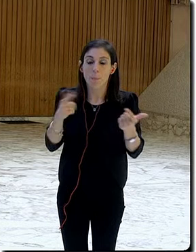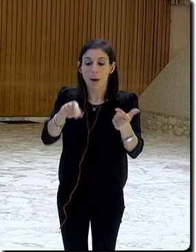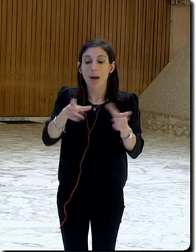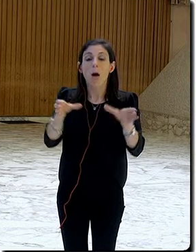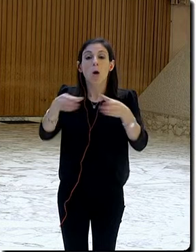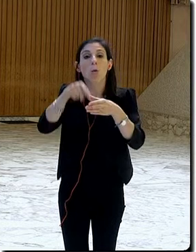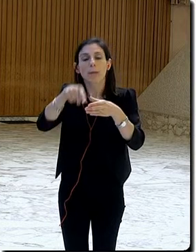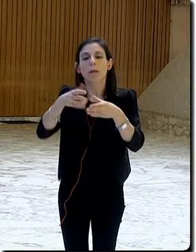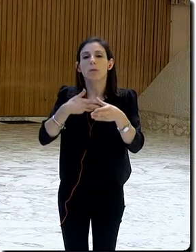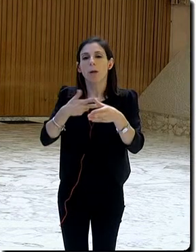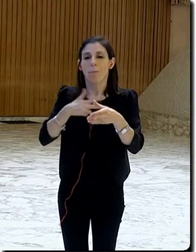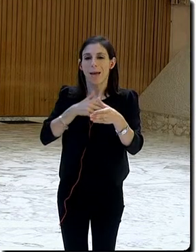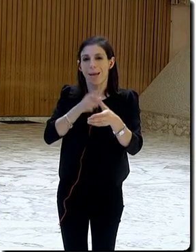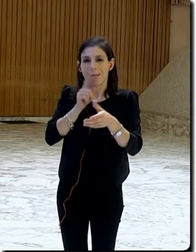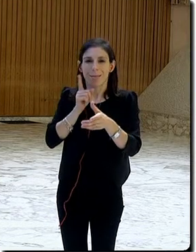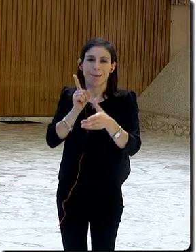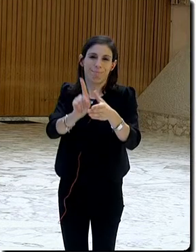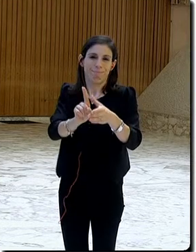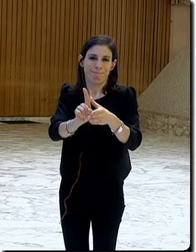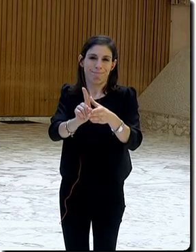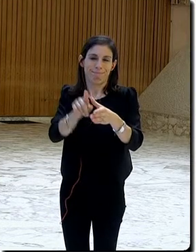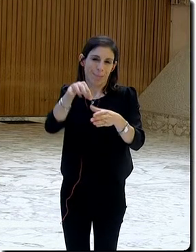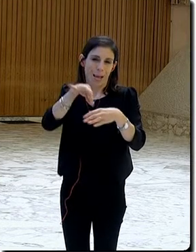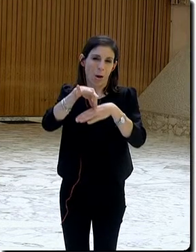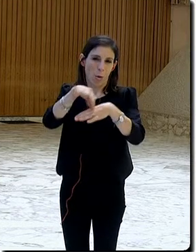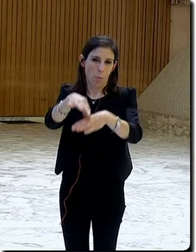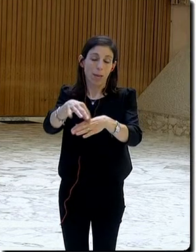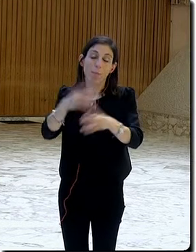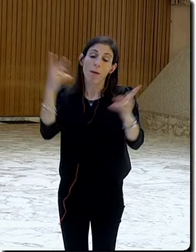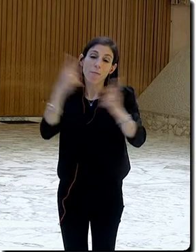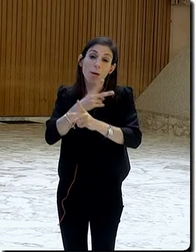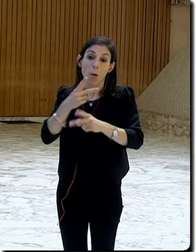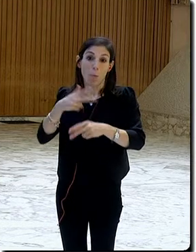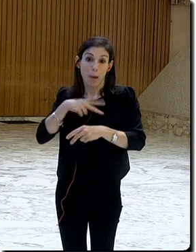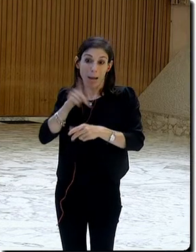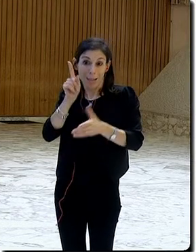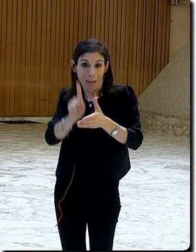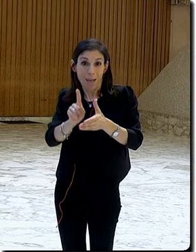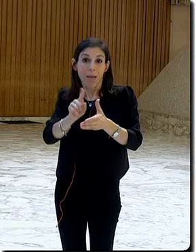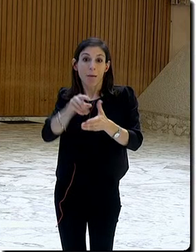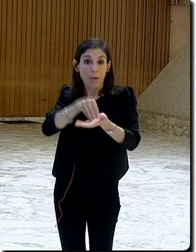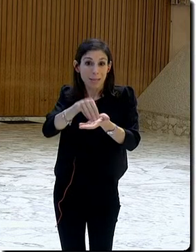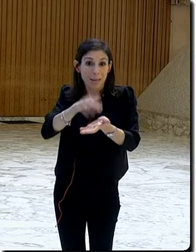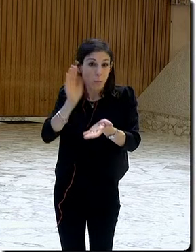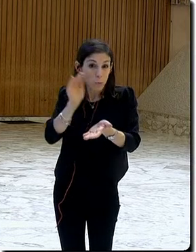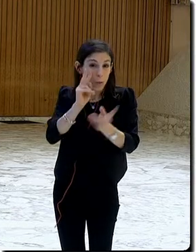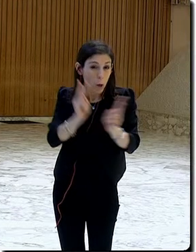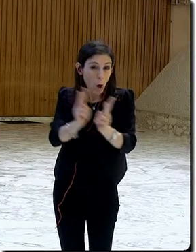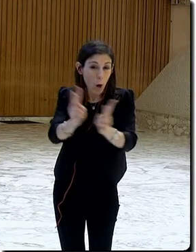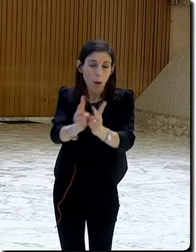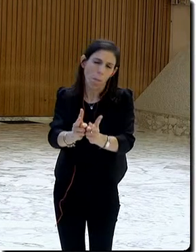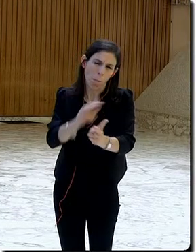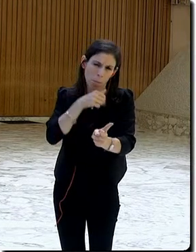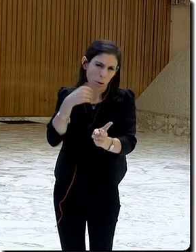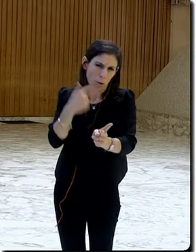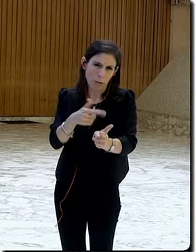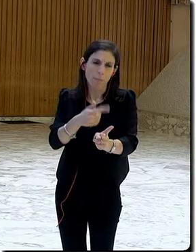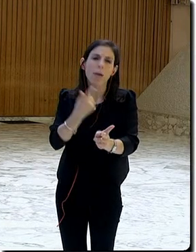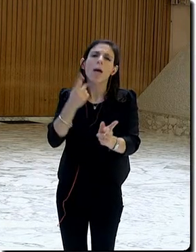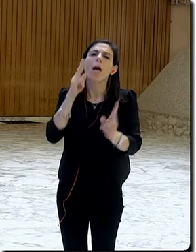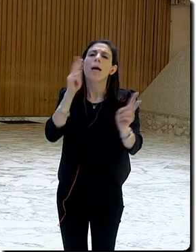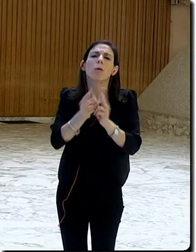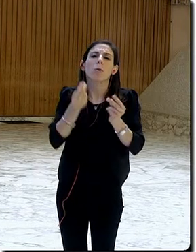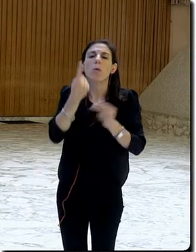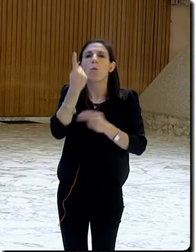sa présence aux rencontres n'est pas nécessaire. Les couples se rencontrent 1 à 2 fois par mois pour prier ensemble, vivre la